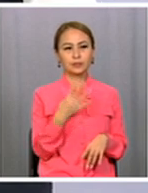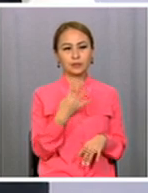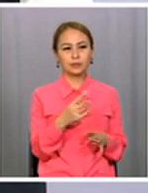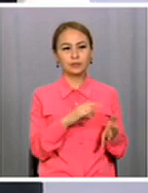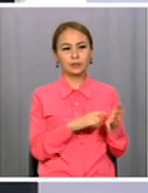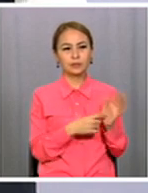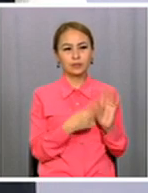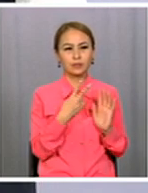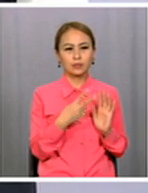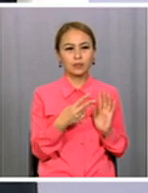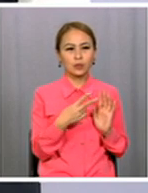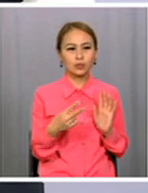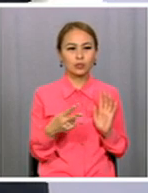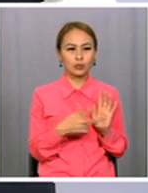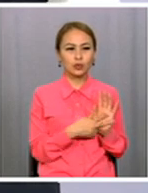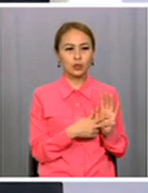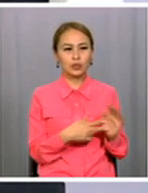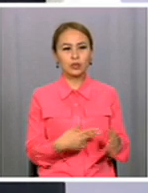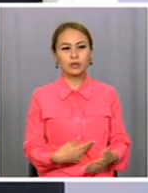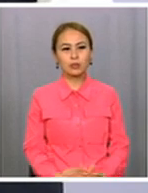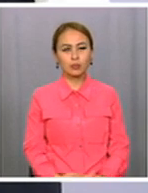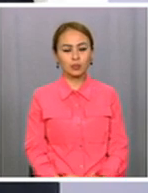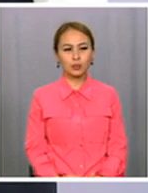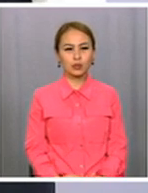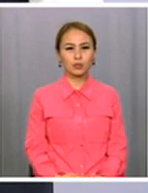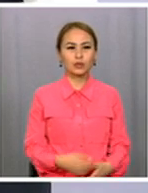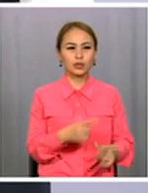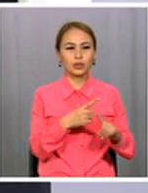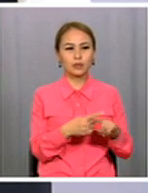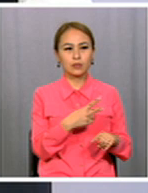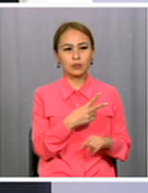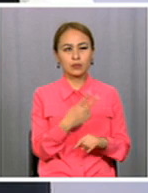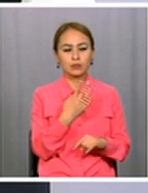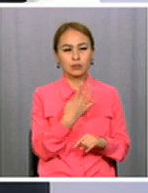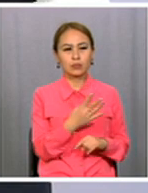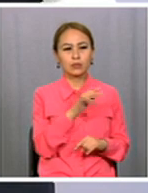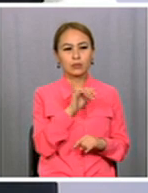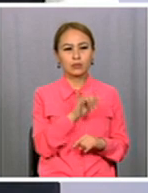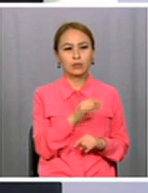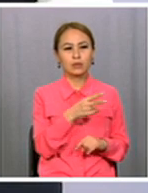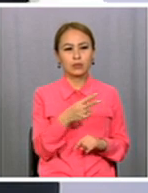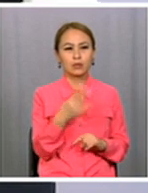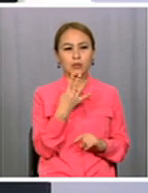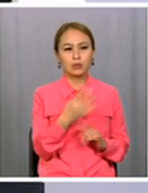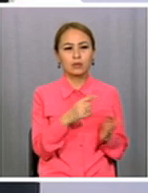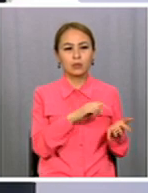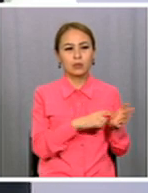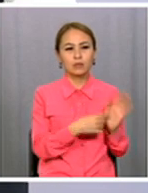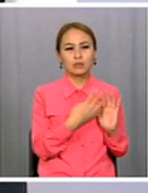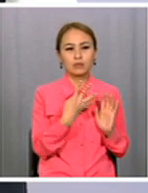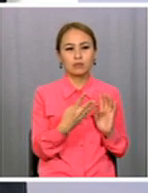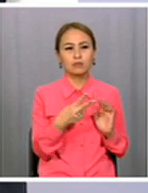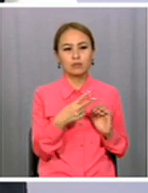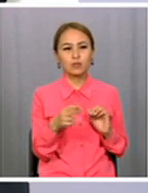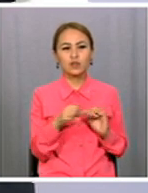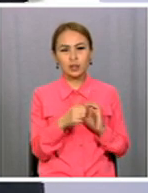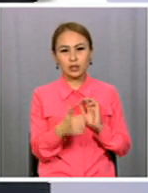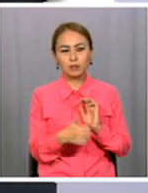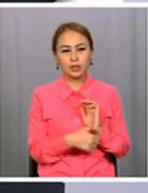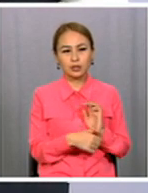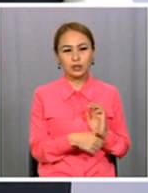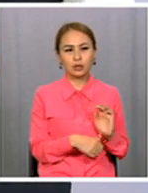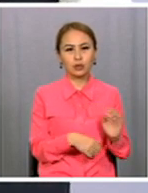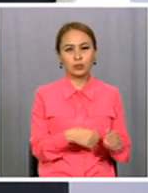болатынан, қабырғасы 4 болса, периметр, яғни тәуелділіктің 16-ға тең болатын және қабырғасы 5-ке тең